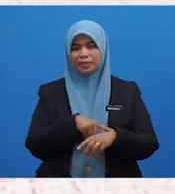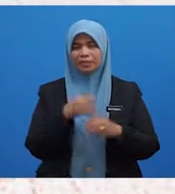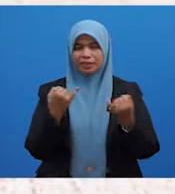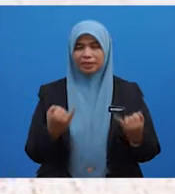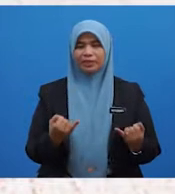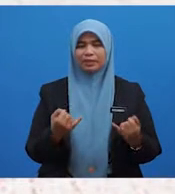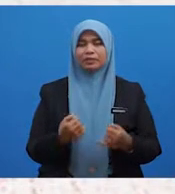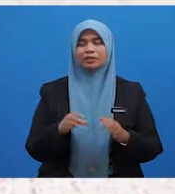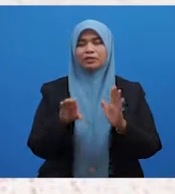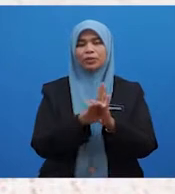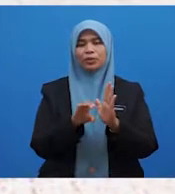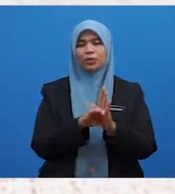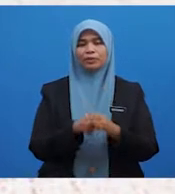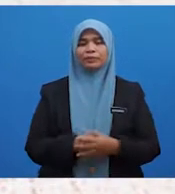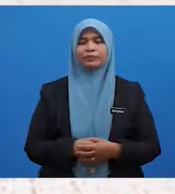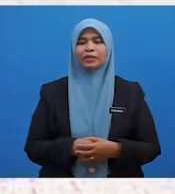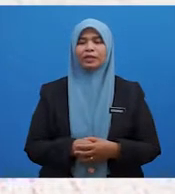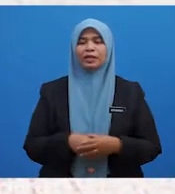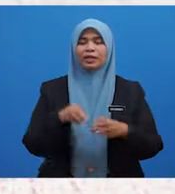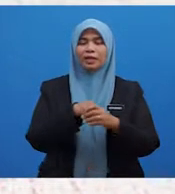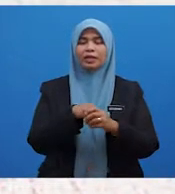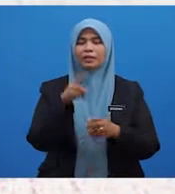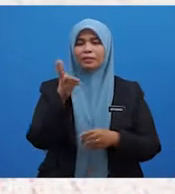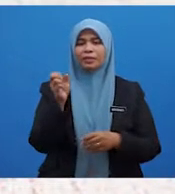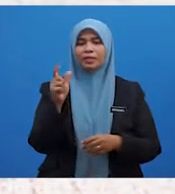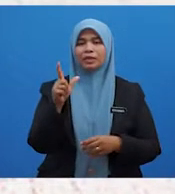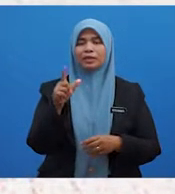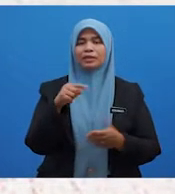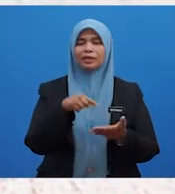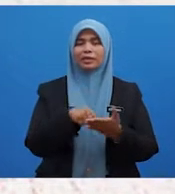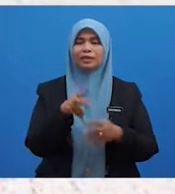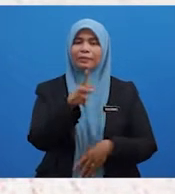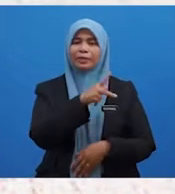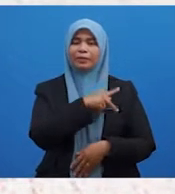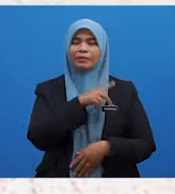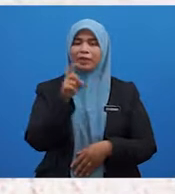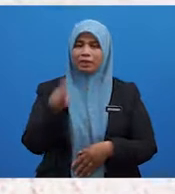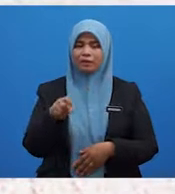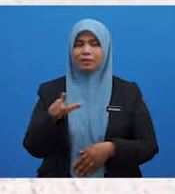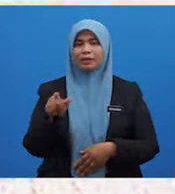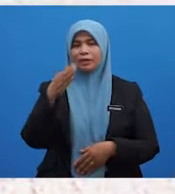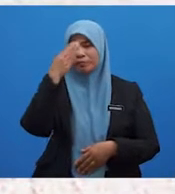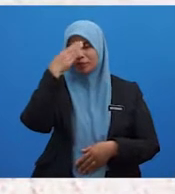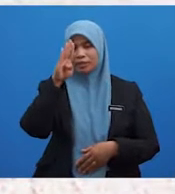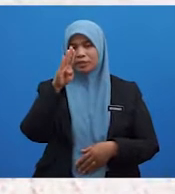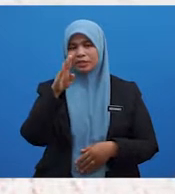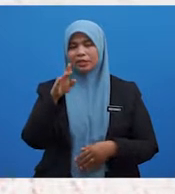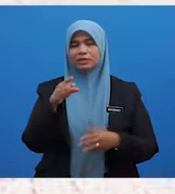kini. Contoh, dalam hal ini, pemimpin haruslah